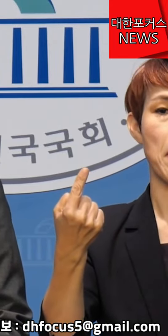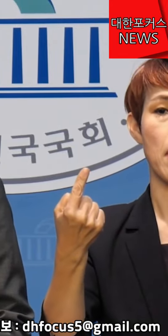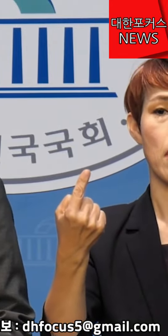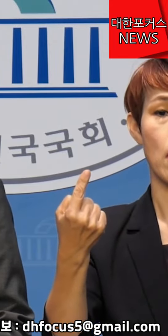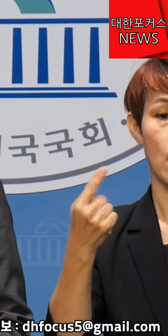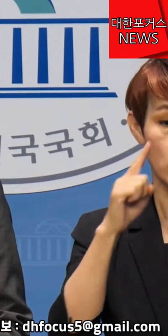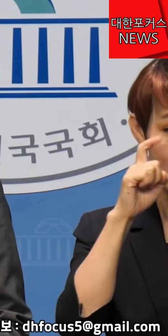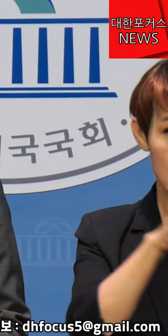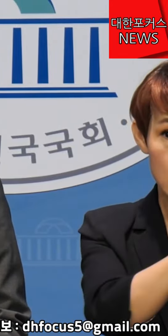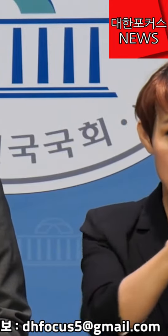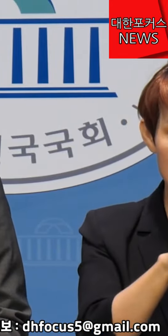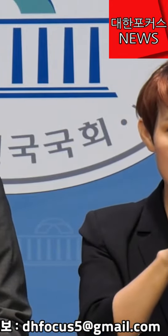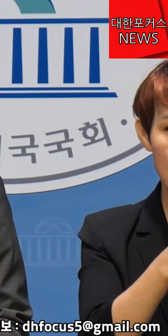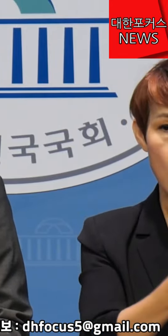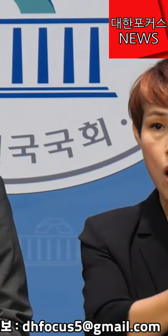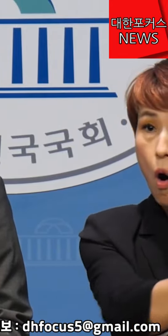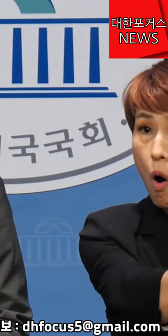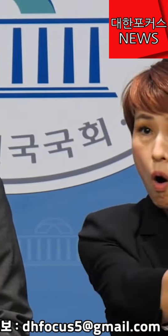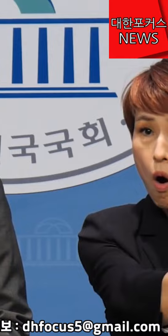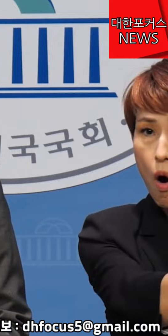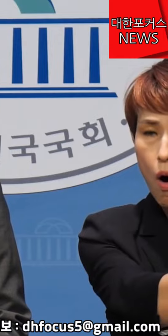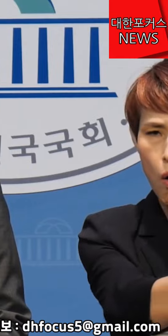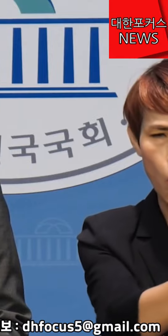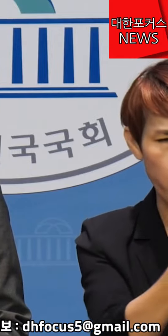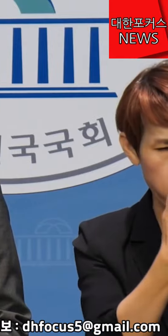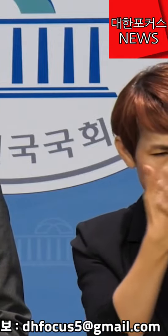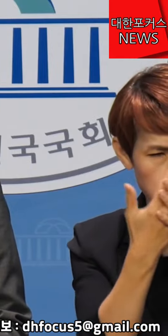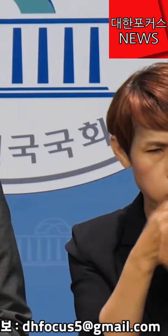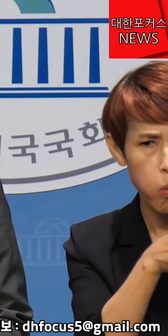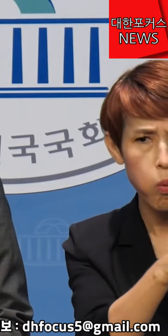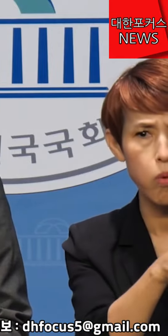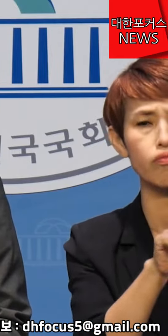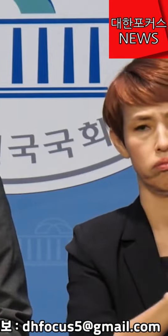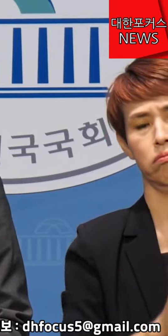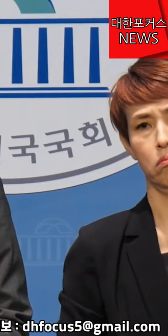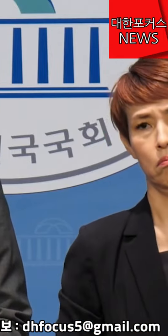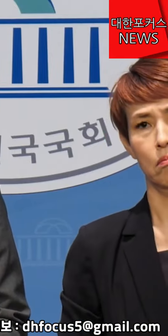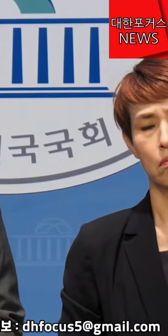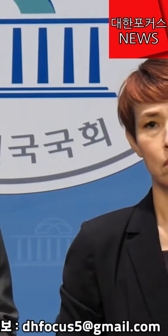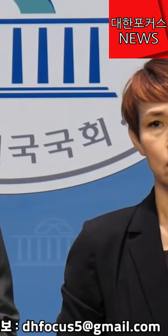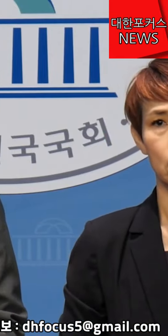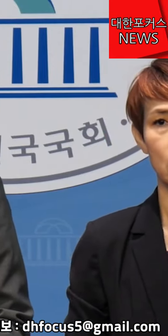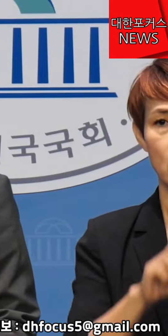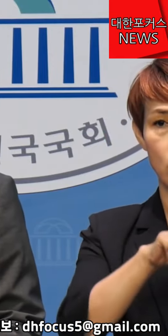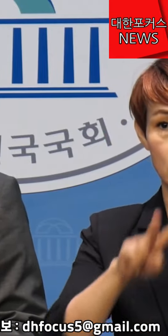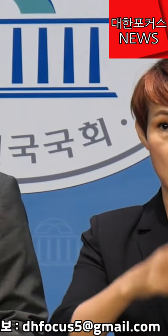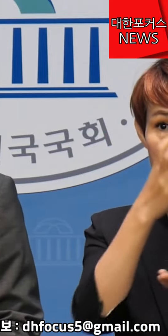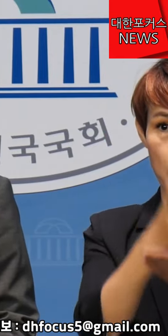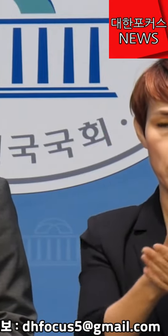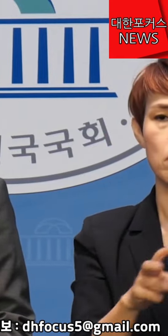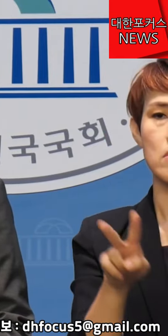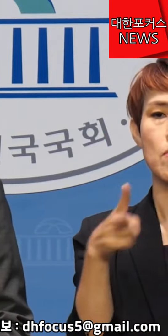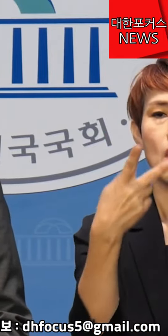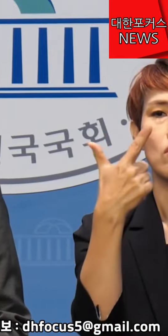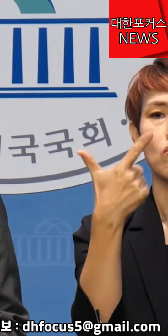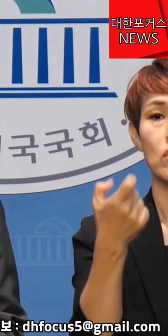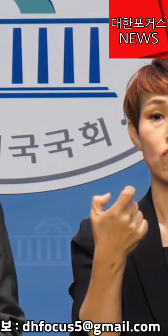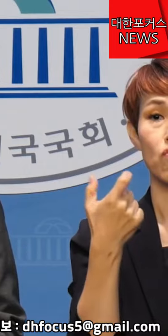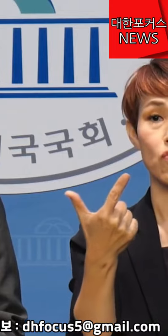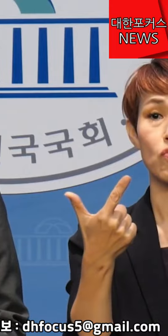사진은 그 취득 사실조차 알 수 없도록 한 것입니다. 이는 형사소송법 제266조의